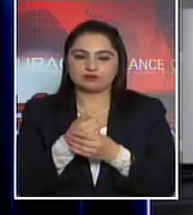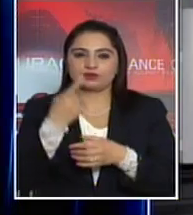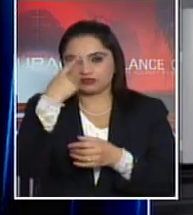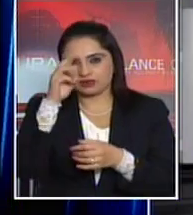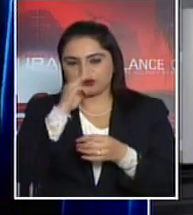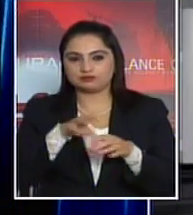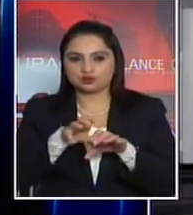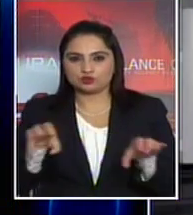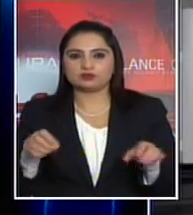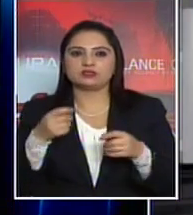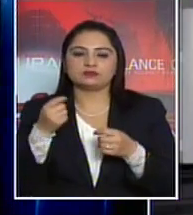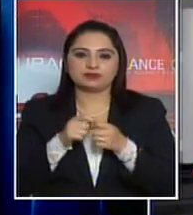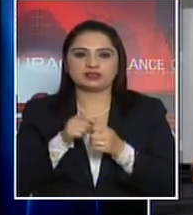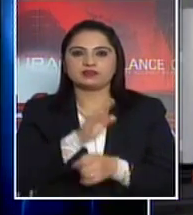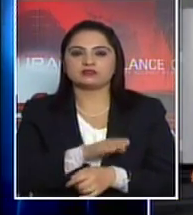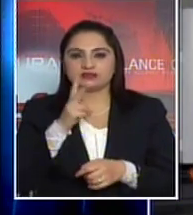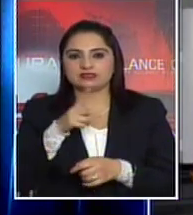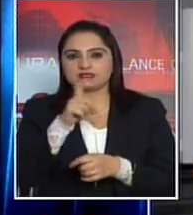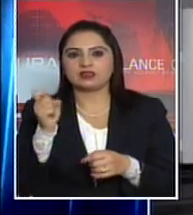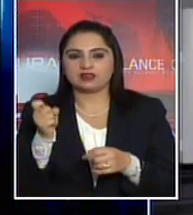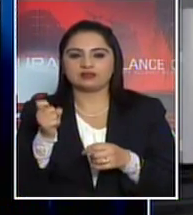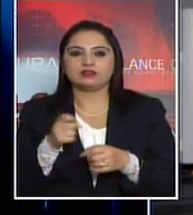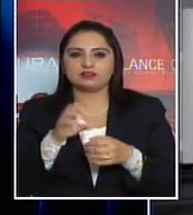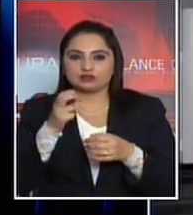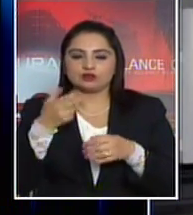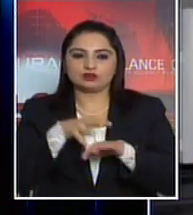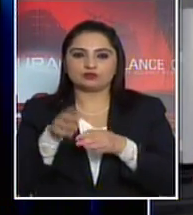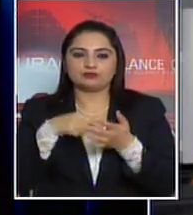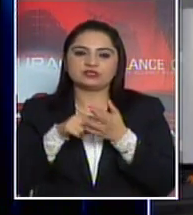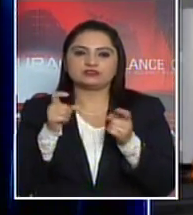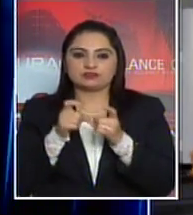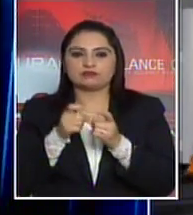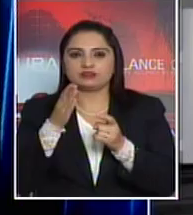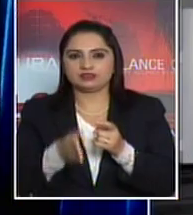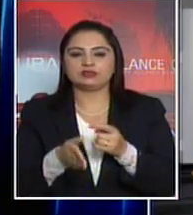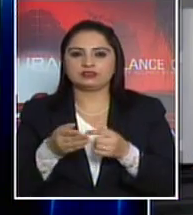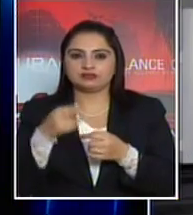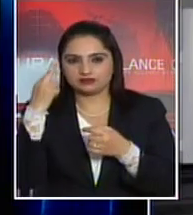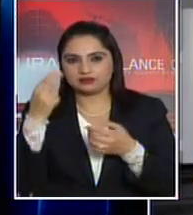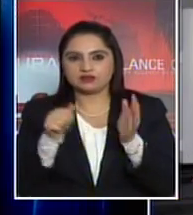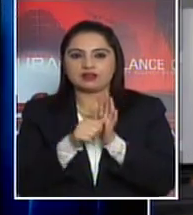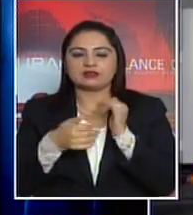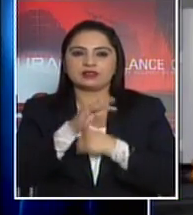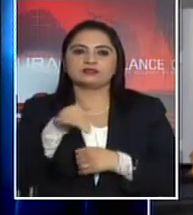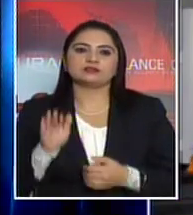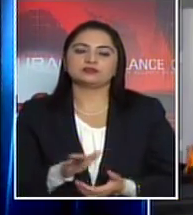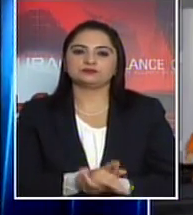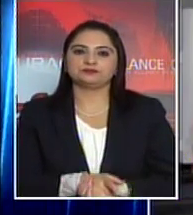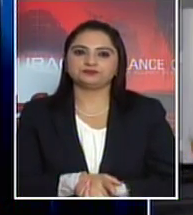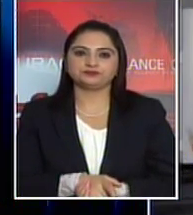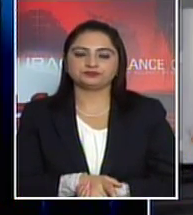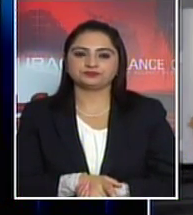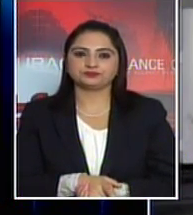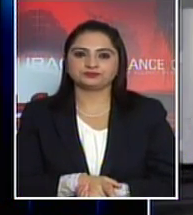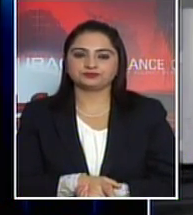नाममा ध्रुवीकृत भइरहेका छन्। त्यसका लागि दलहरू बीच छलफलले घनीभूत रूप लिएको छ।